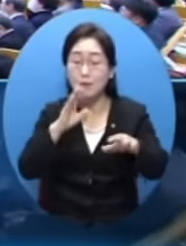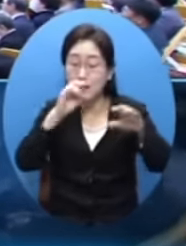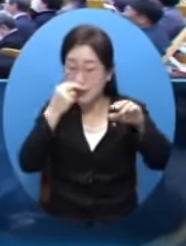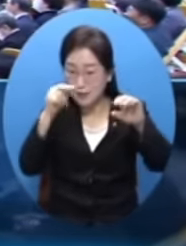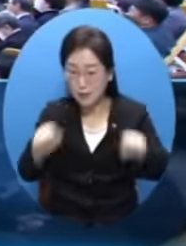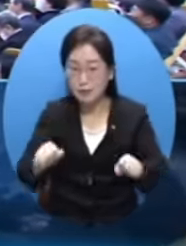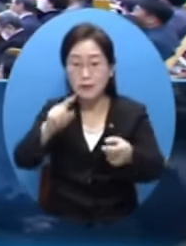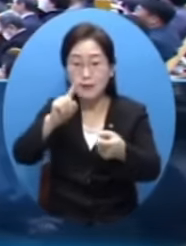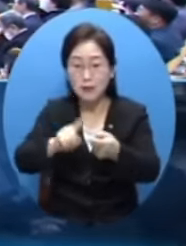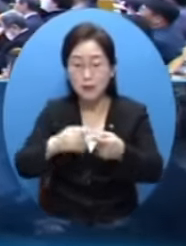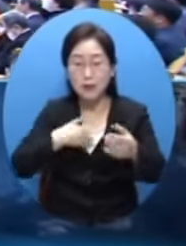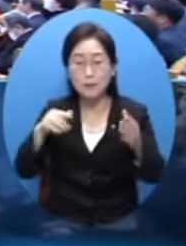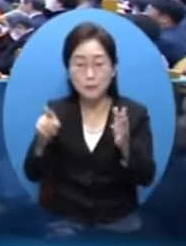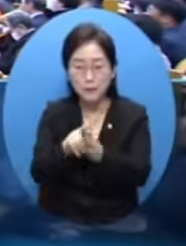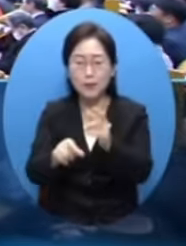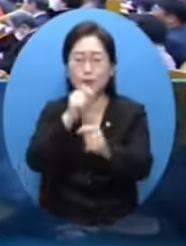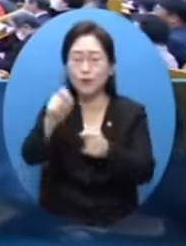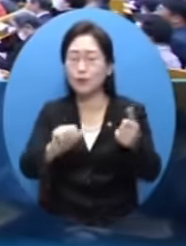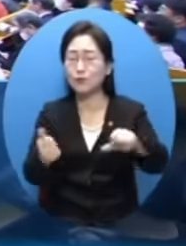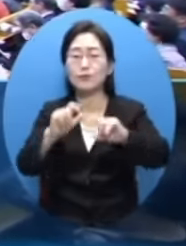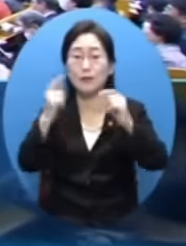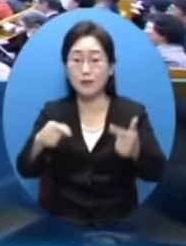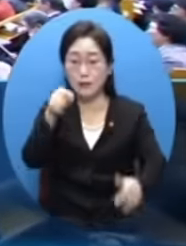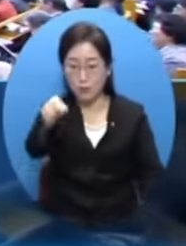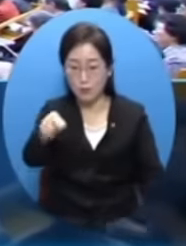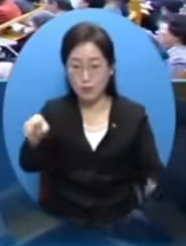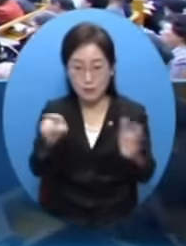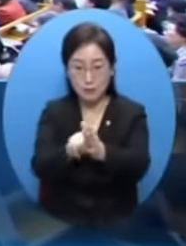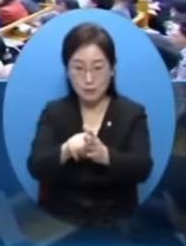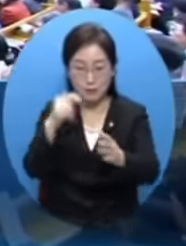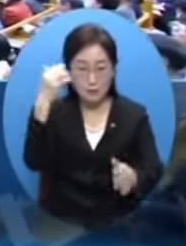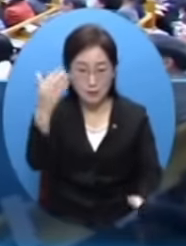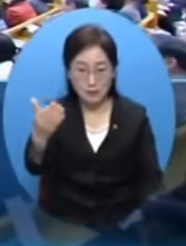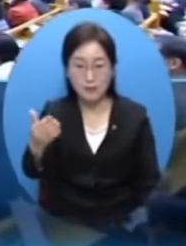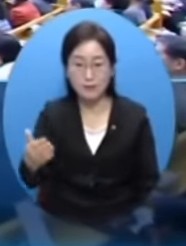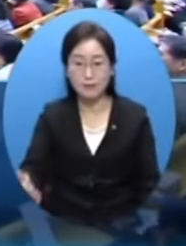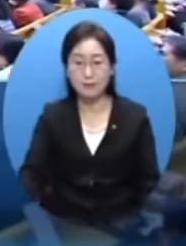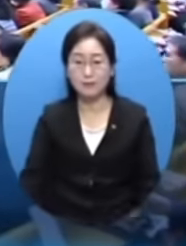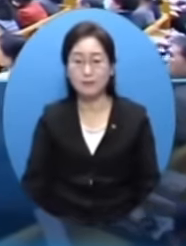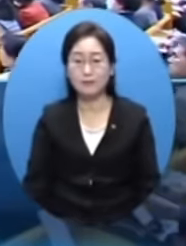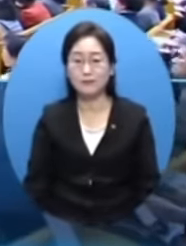영원히 죽지 아니하리니 이것을 내가 믿느냐.